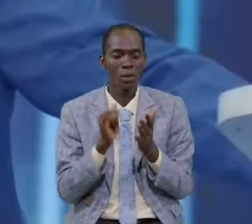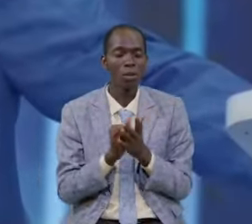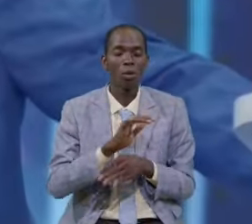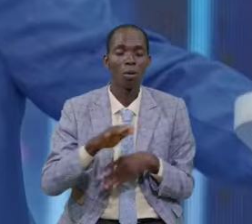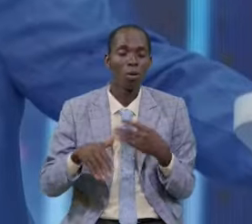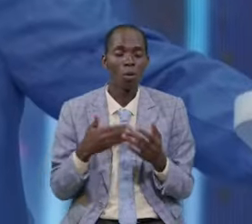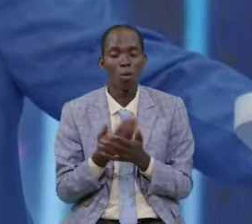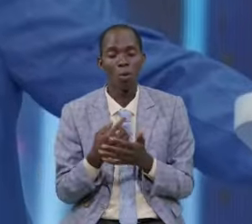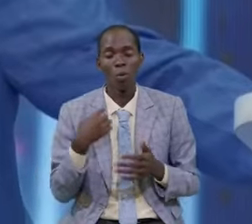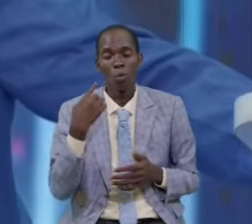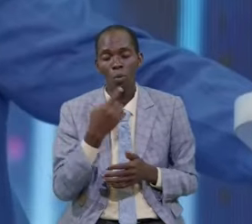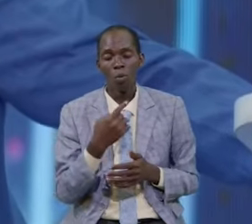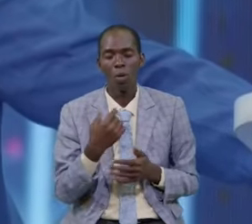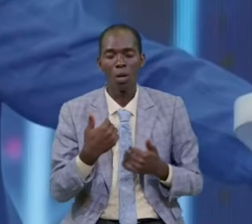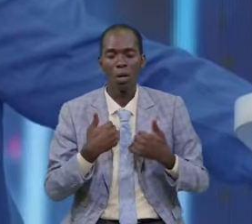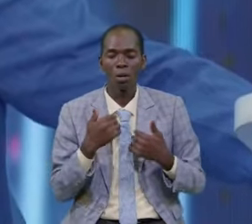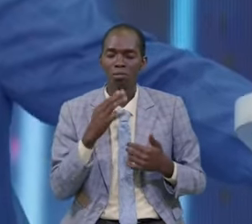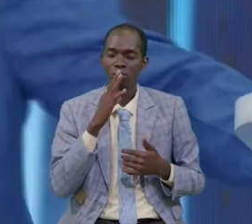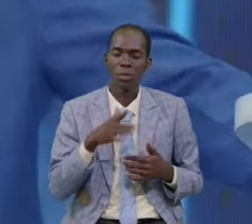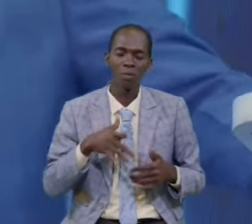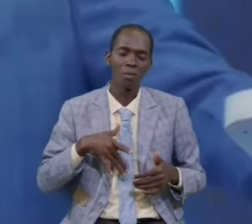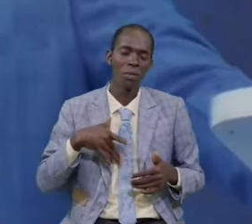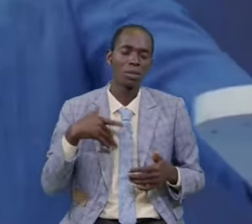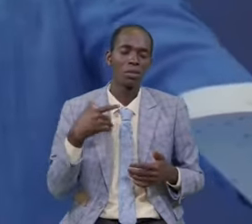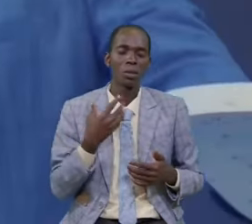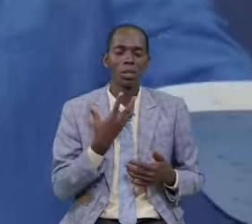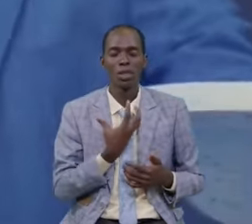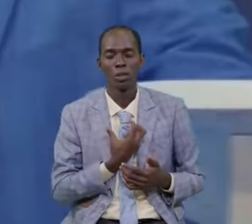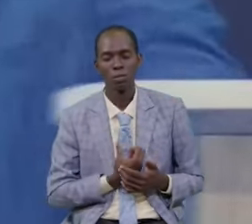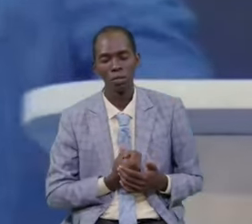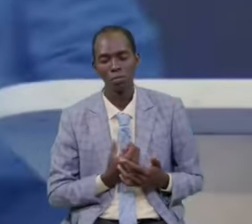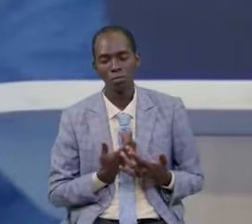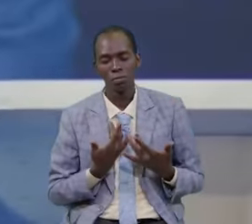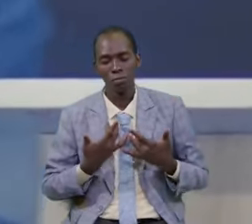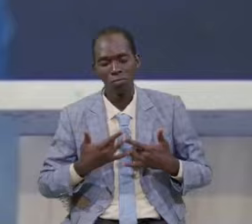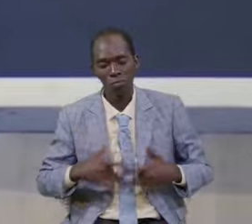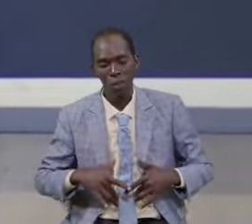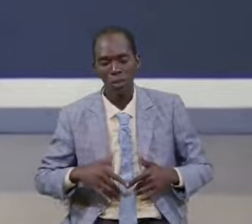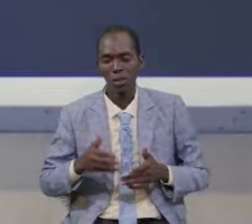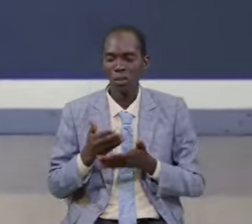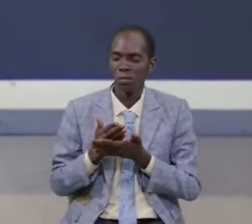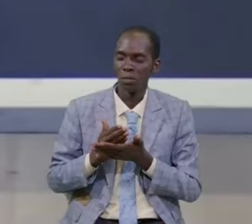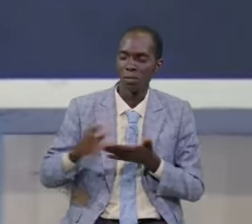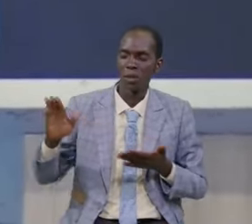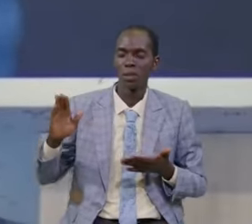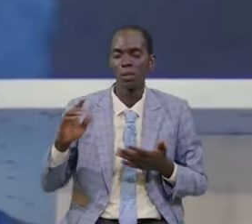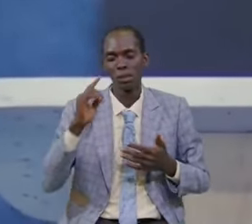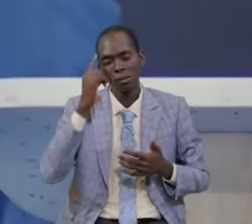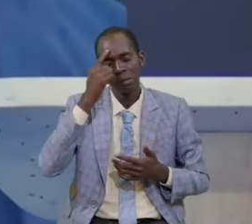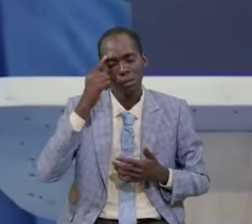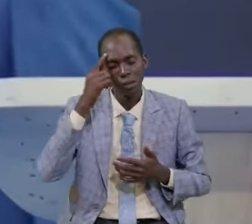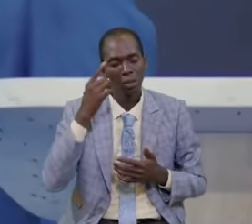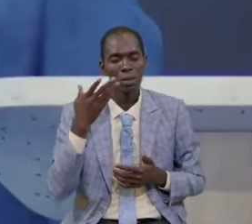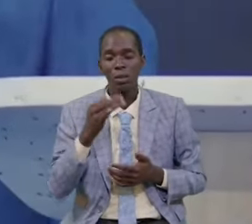qui étaient abandonnés, désespérés, découragés, pensant qu'il n'y a plus de